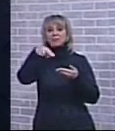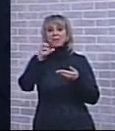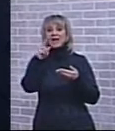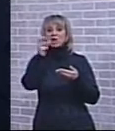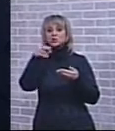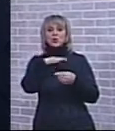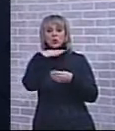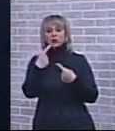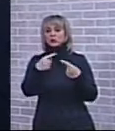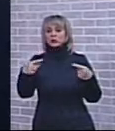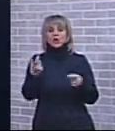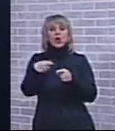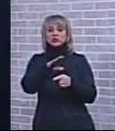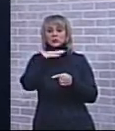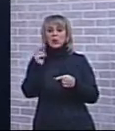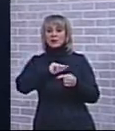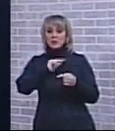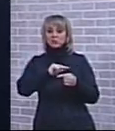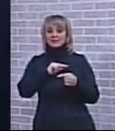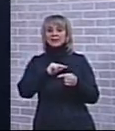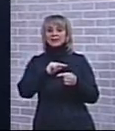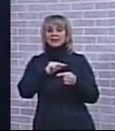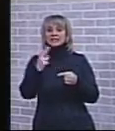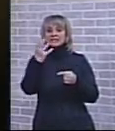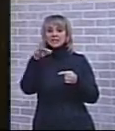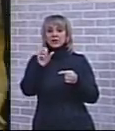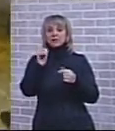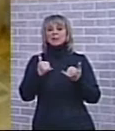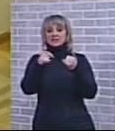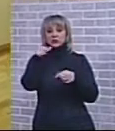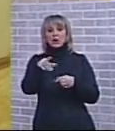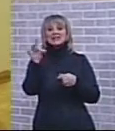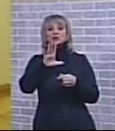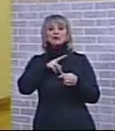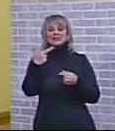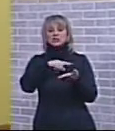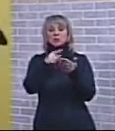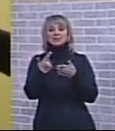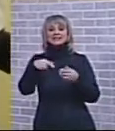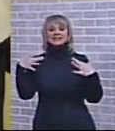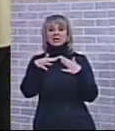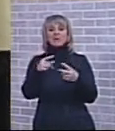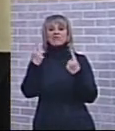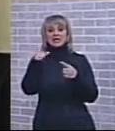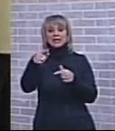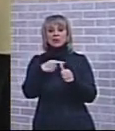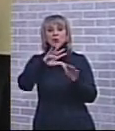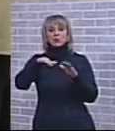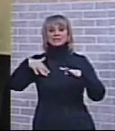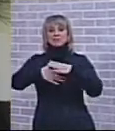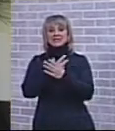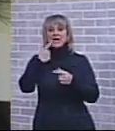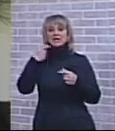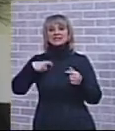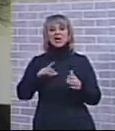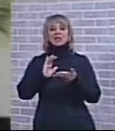и многие другие очень много работали по цирку. Ростов стал третьим городом, где собрались великие имена после Питера и